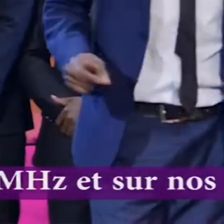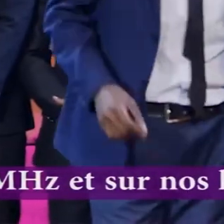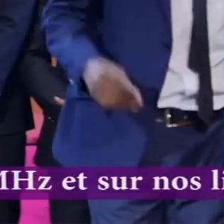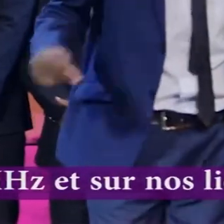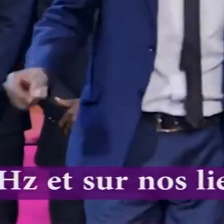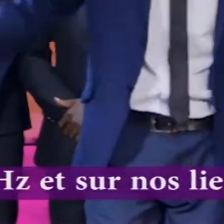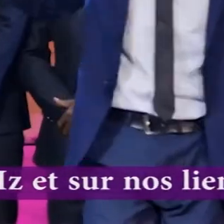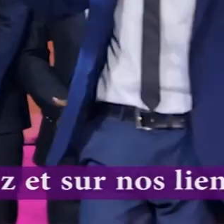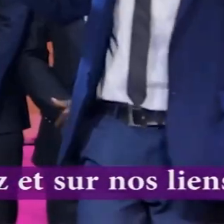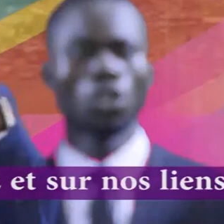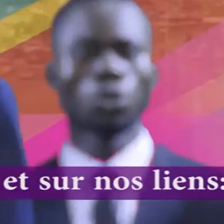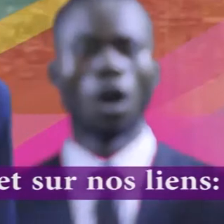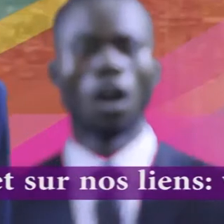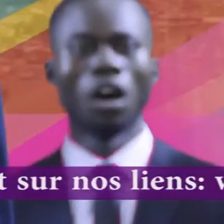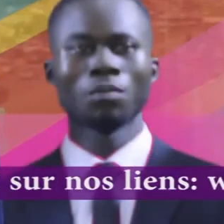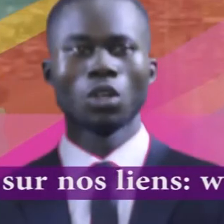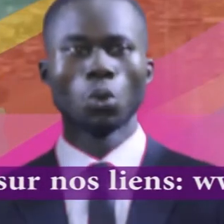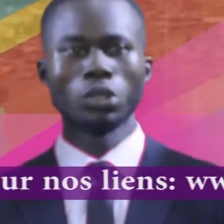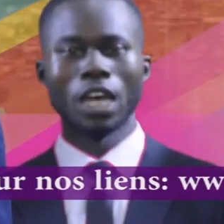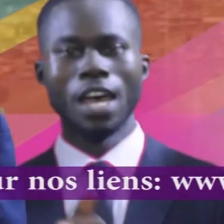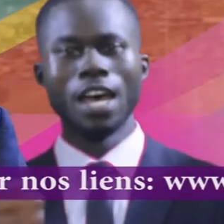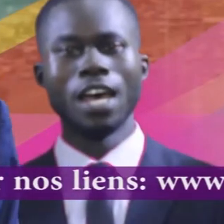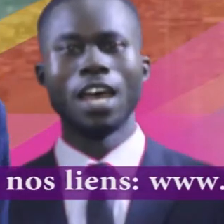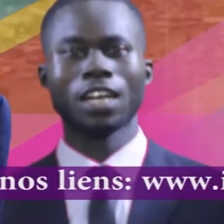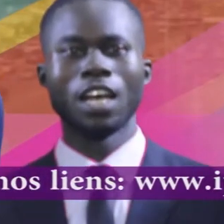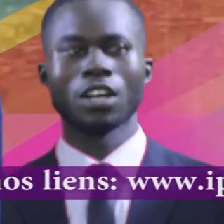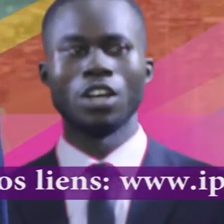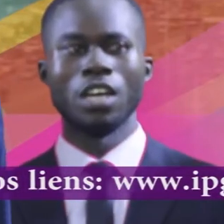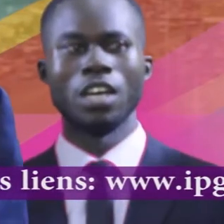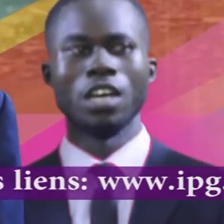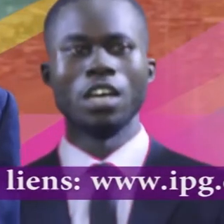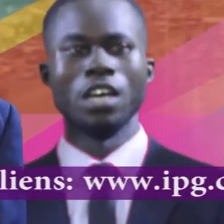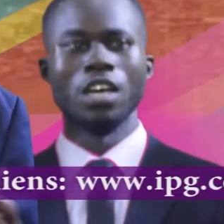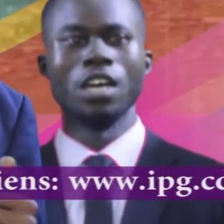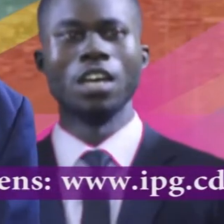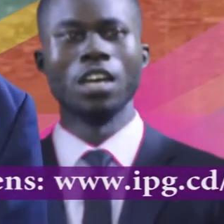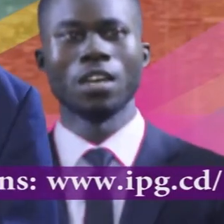qu'il est Dieu et qu'il soit tout éclairé.